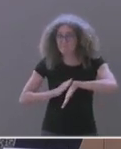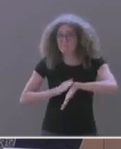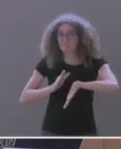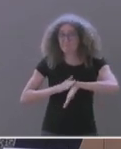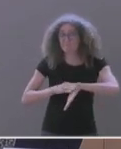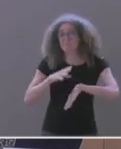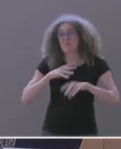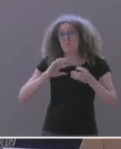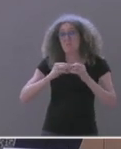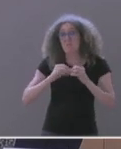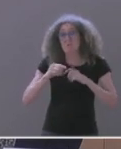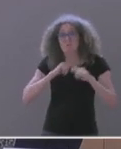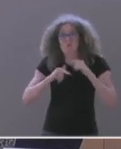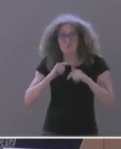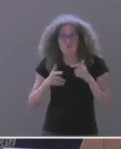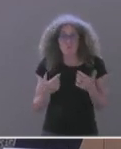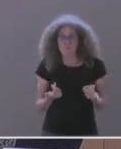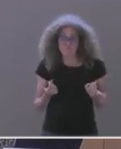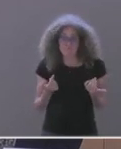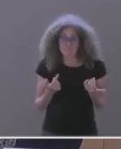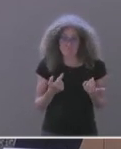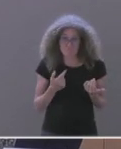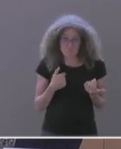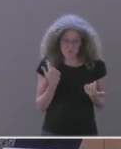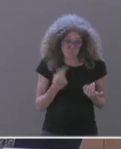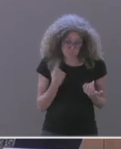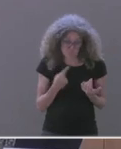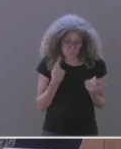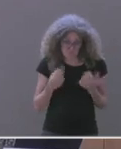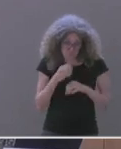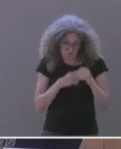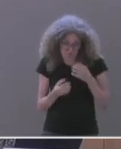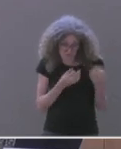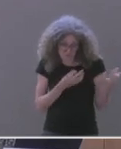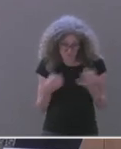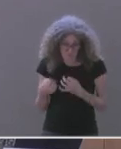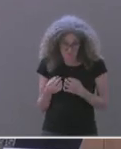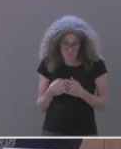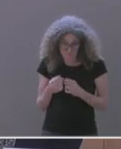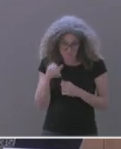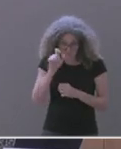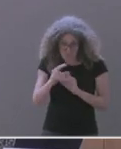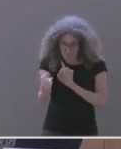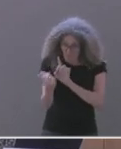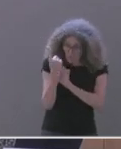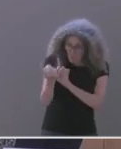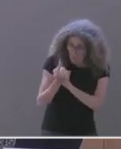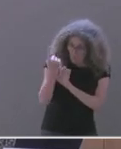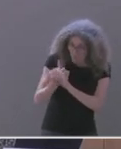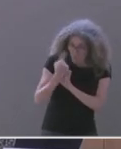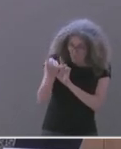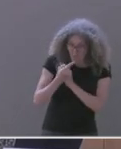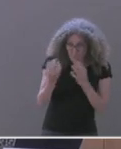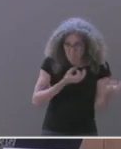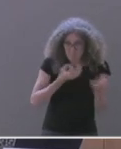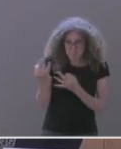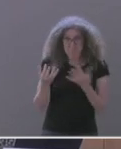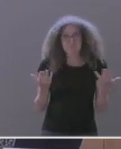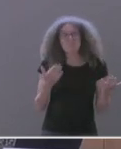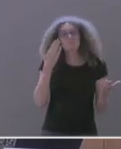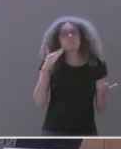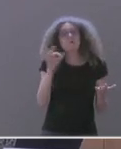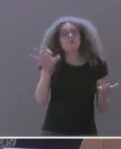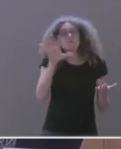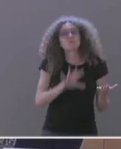Dans toutes nos permanences, maintenant, c'est dominant. C'est dominant. Il faut voir qu'en France, disons, vous avez environ la moitié